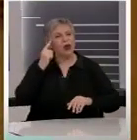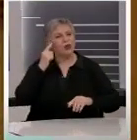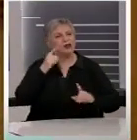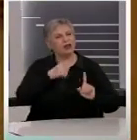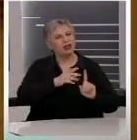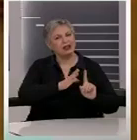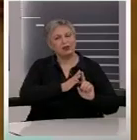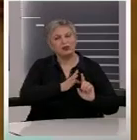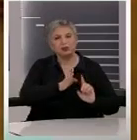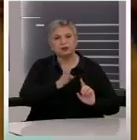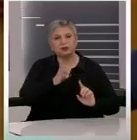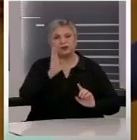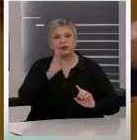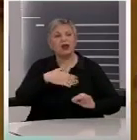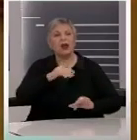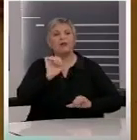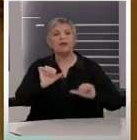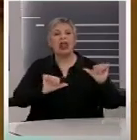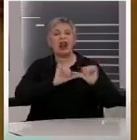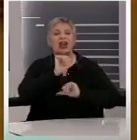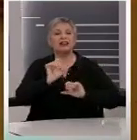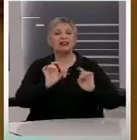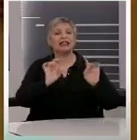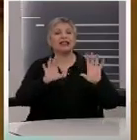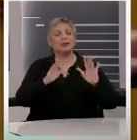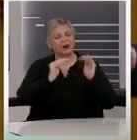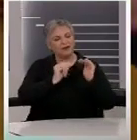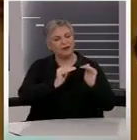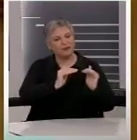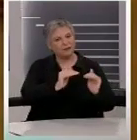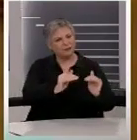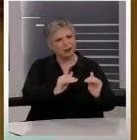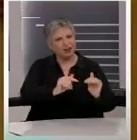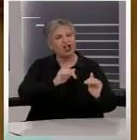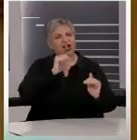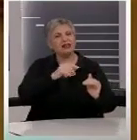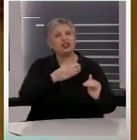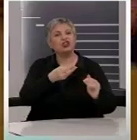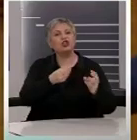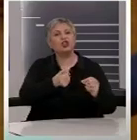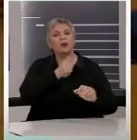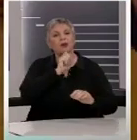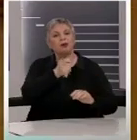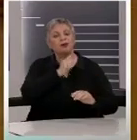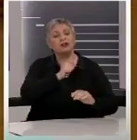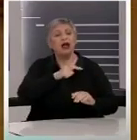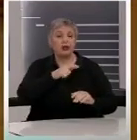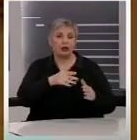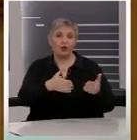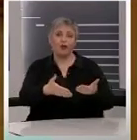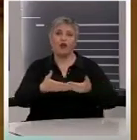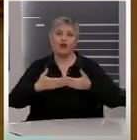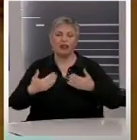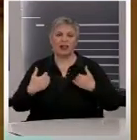πορεία, να μην αλλάξετε τίποτα σε αυτό που κάνετε, να συνεχίζετε αυτή την πολιτική, γιατί μας βοηθάει πάρα πολύ